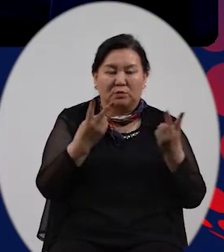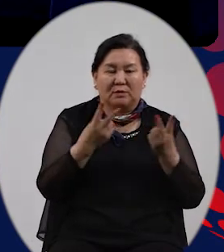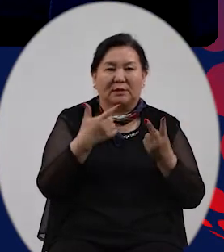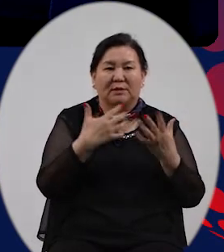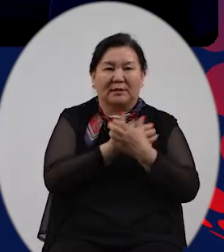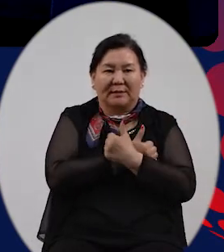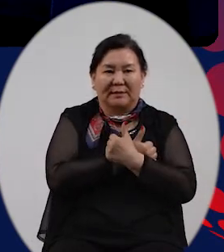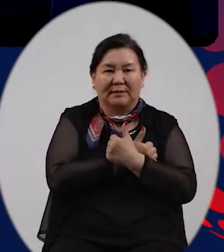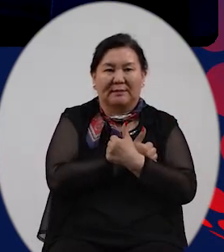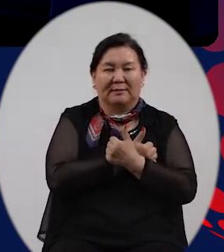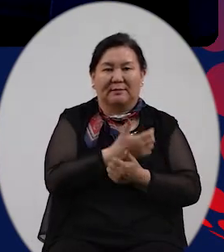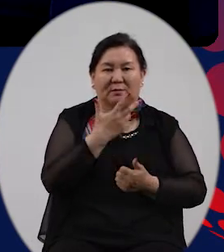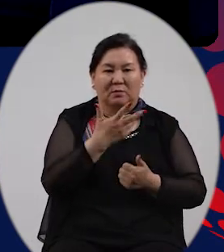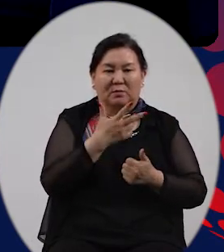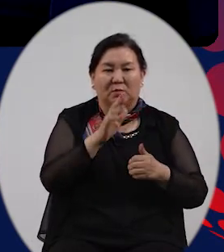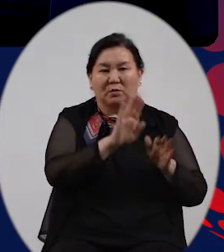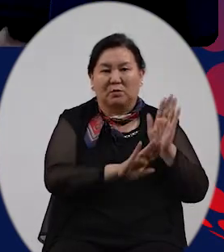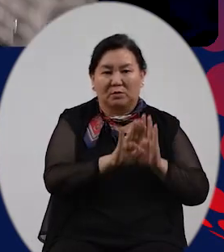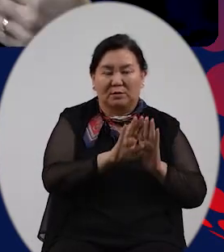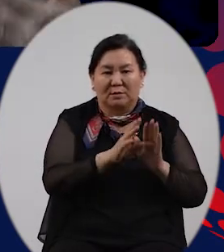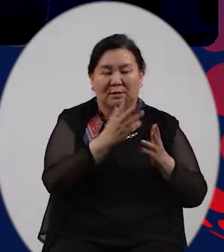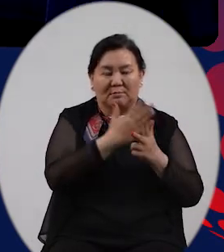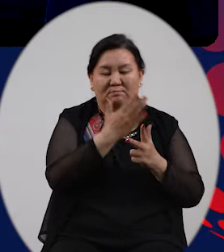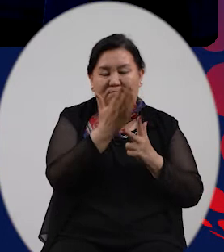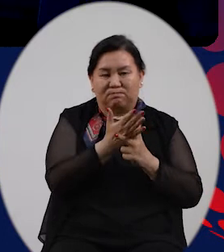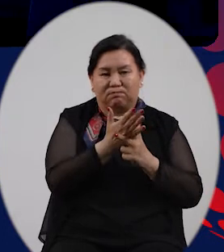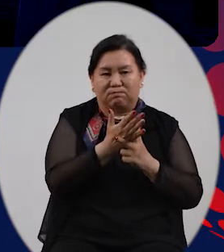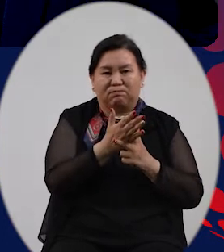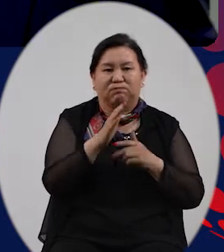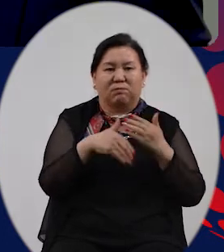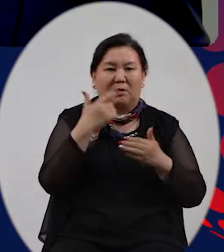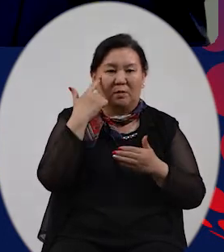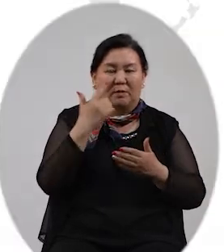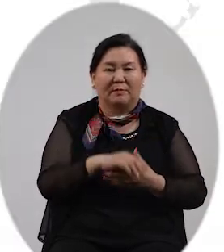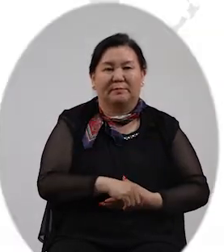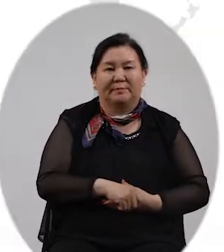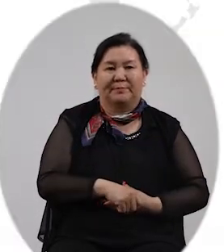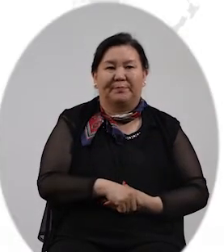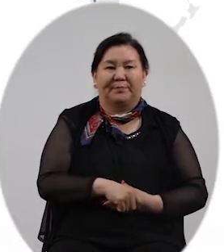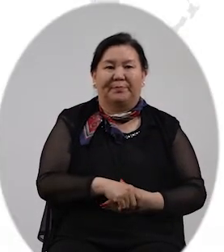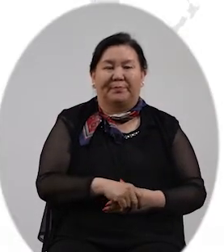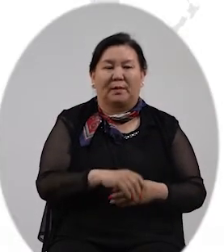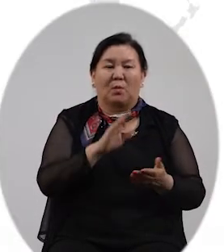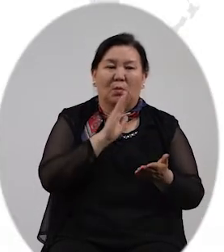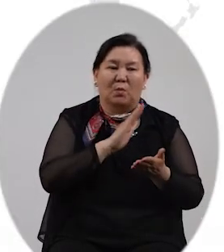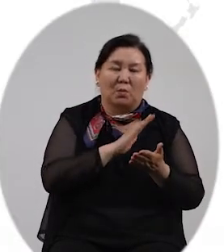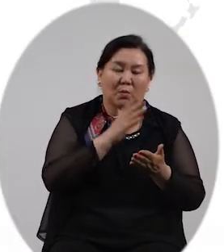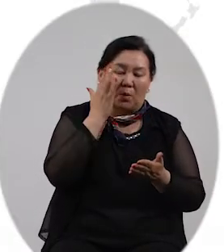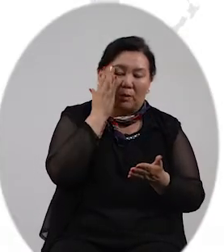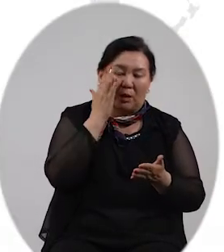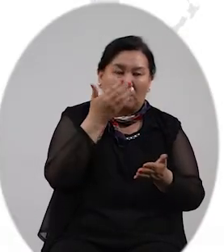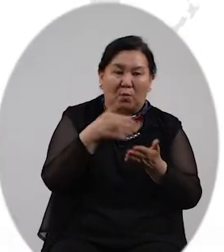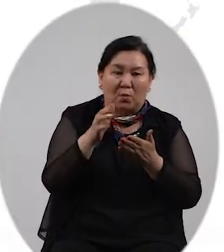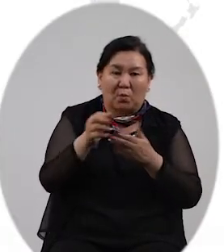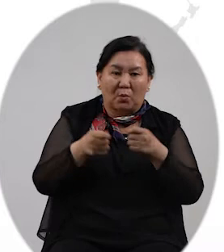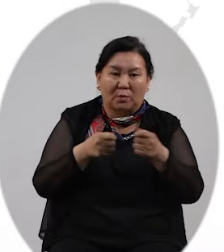үндсэн ерөнхийдөө 3 нөхцлийн одоо 3 ангилалд хамааралдаад ингээ ороо юмна гэж ойлгох нь байна. За тэгэхээр гадаад худалдааны